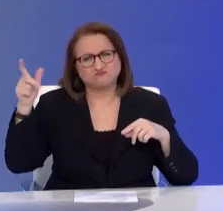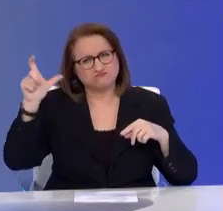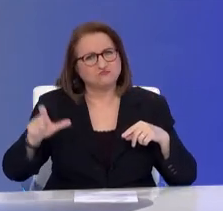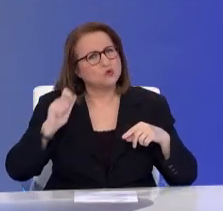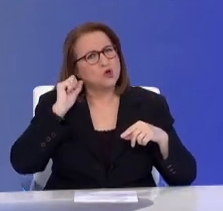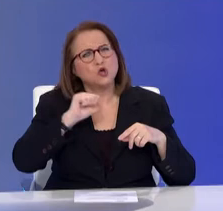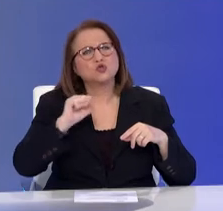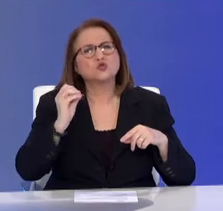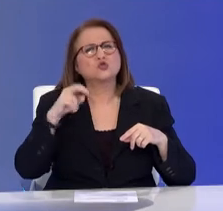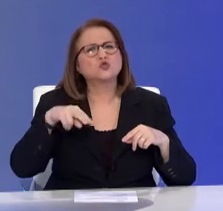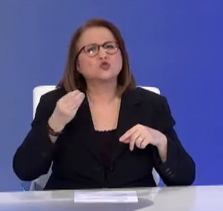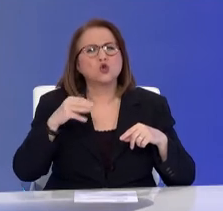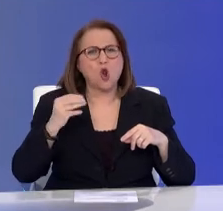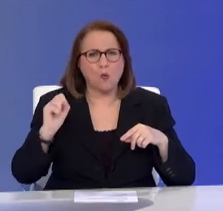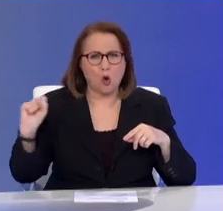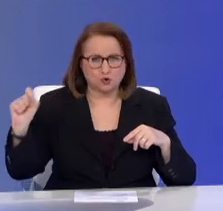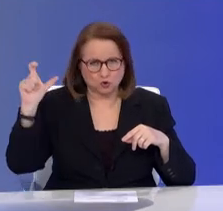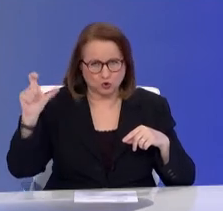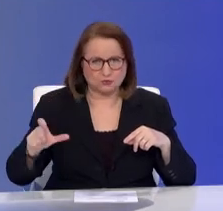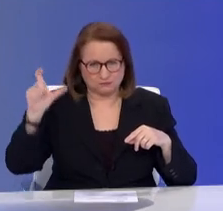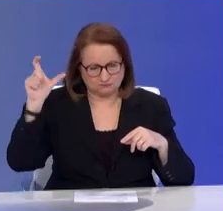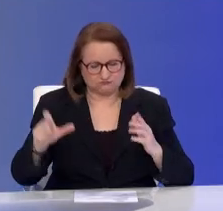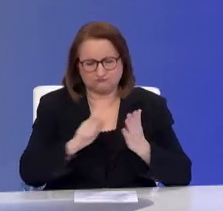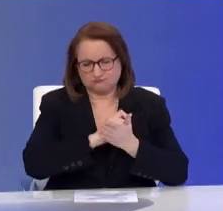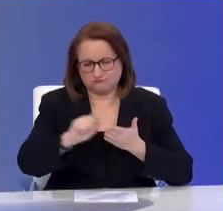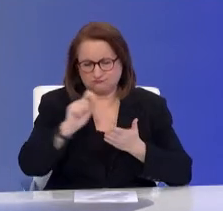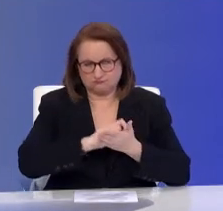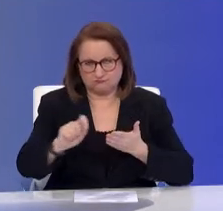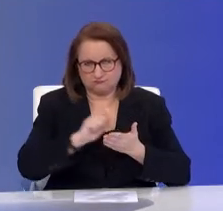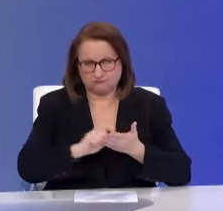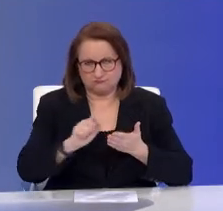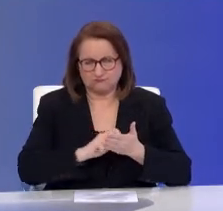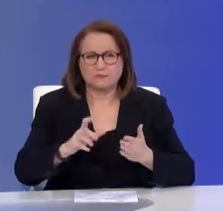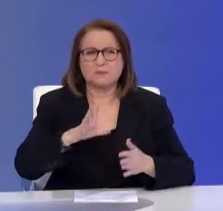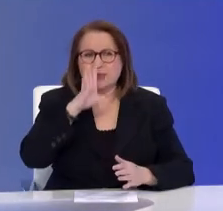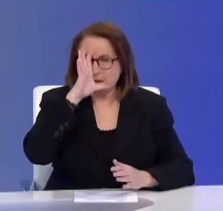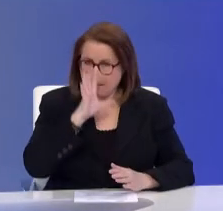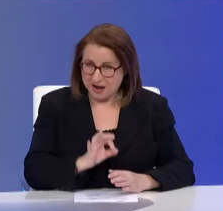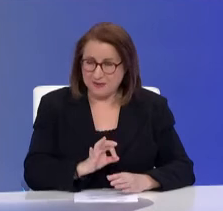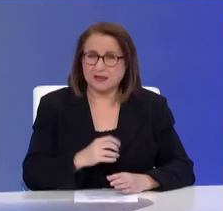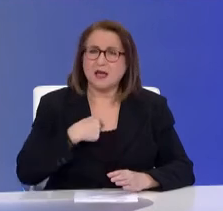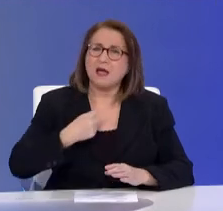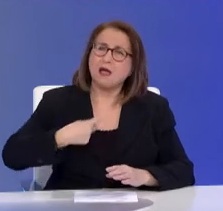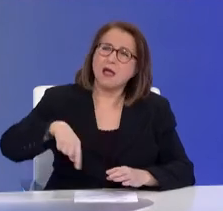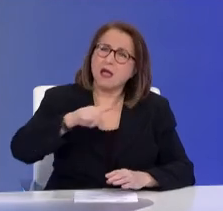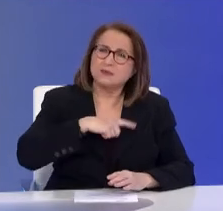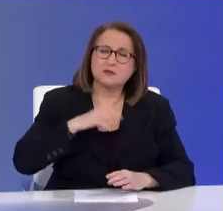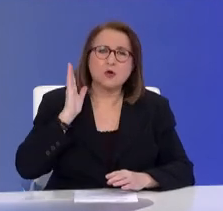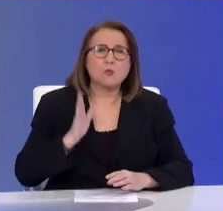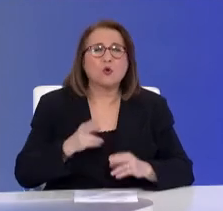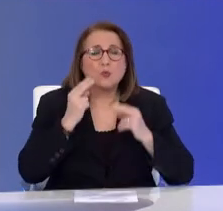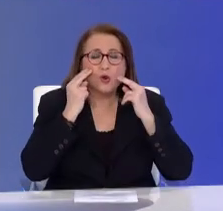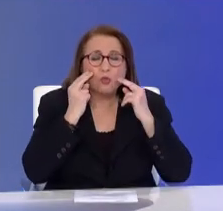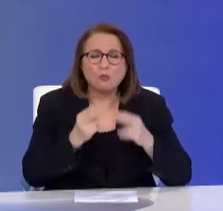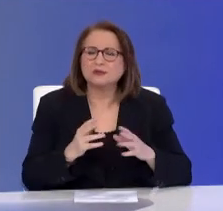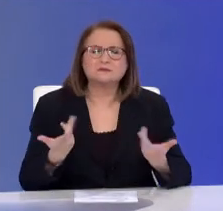ένα σύγχρονο της Ελληνικής Επανάστασης, μπορούμε πραγματικά να δούμε τη